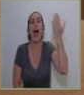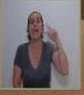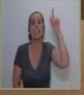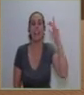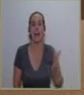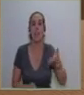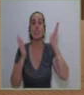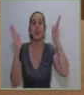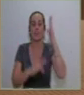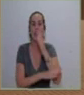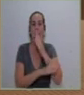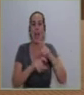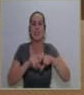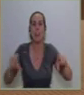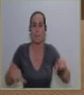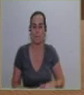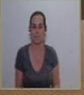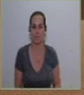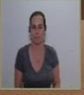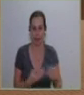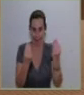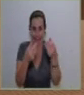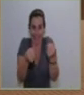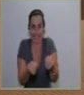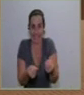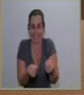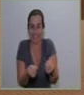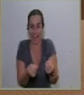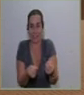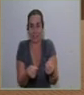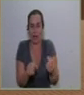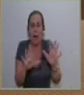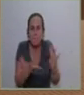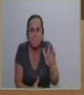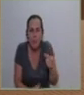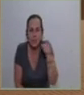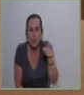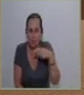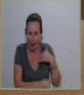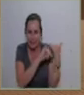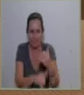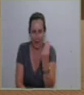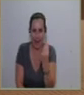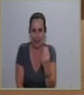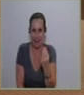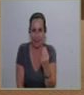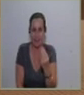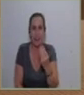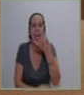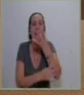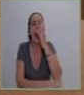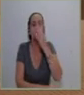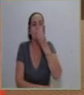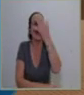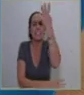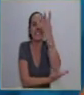סוף קרשים, שים את זה על זה. אוקיי, רגע, תחזיק. תחזיק. רגע, מה זה שם? אני אביא את זה. אבי הסחך, אבו